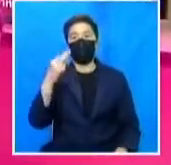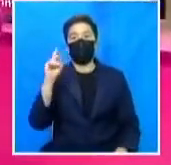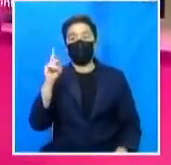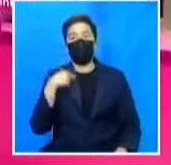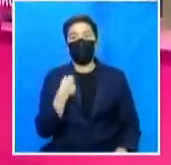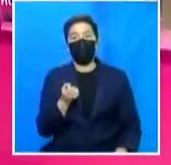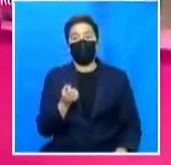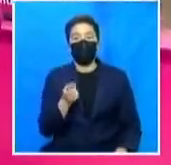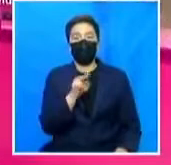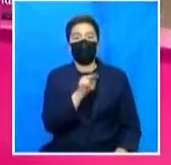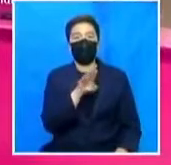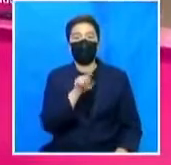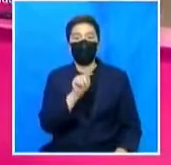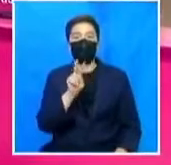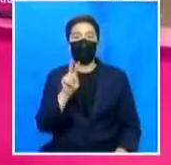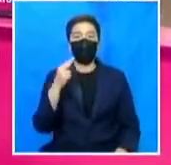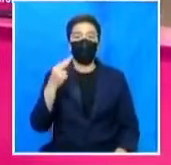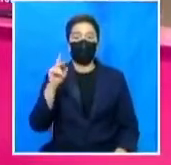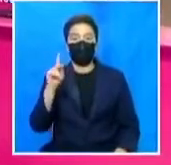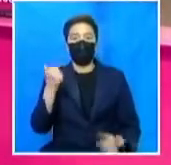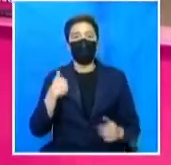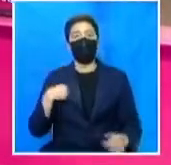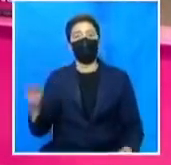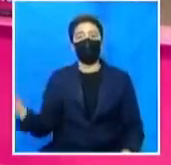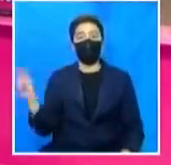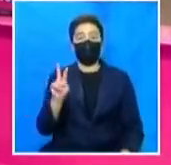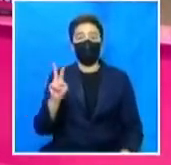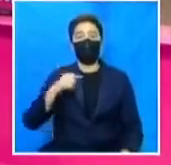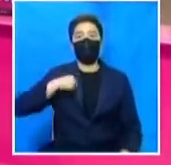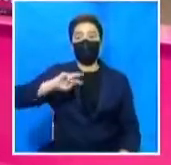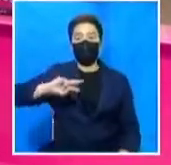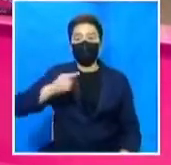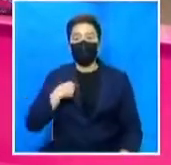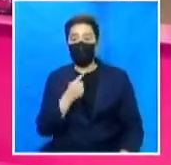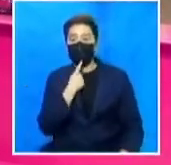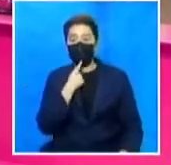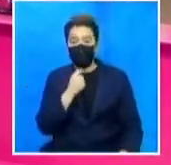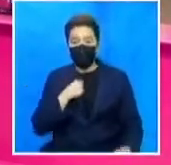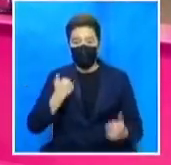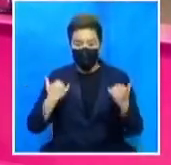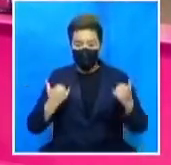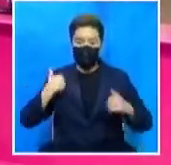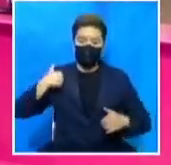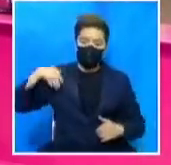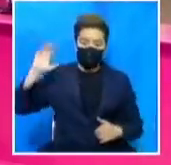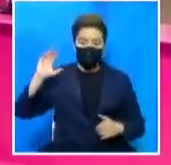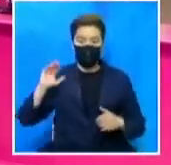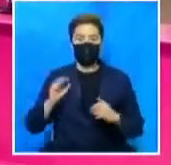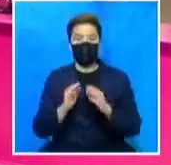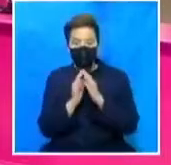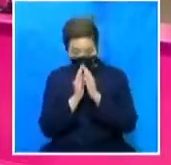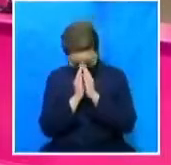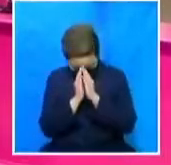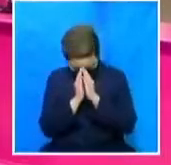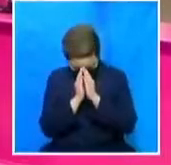Facebook Live NBT2HD เรา2คนและล่ามภาษามือต้องลาไปก่อนนะคะสวัสดีค่ะ